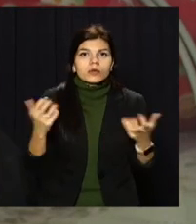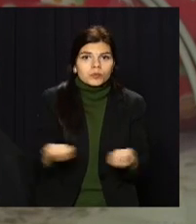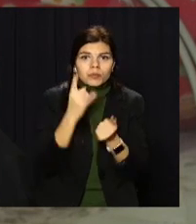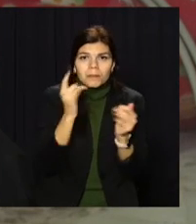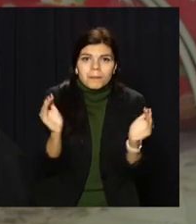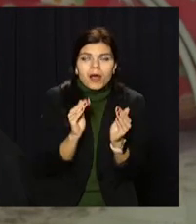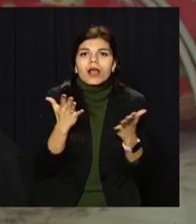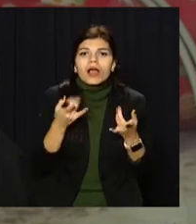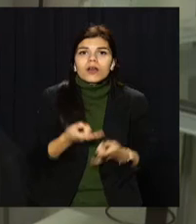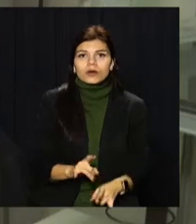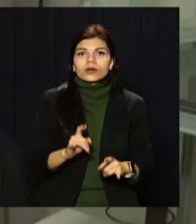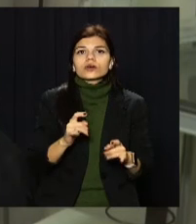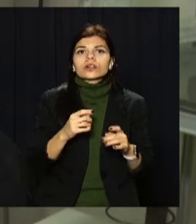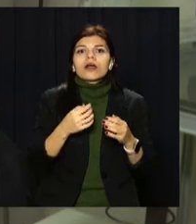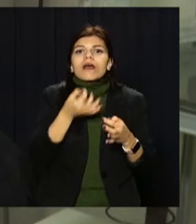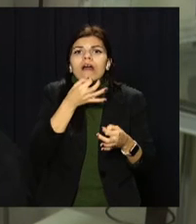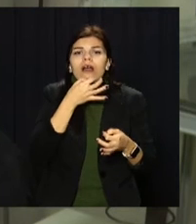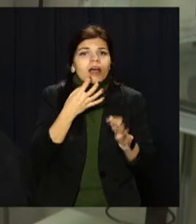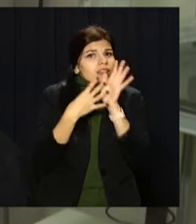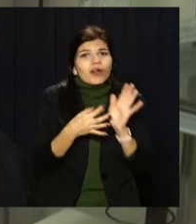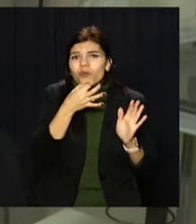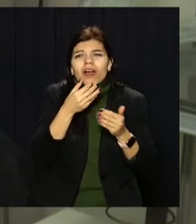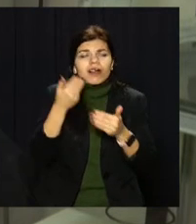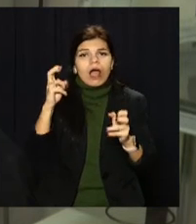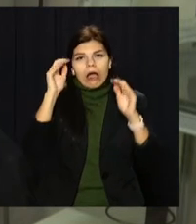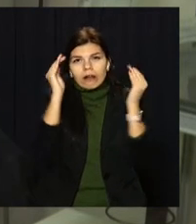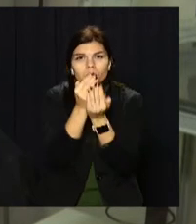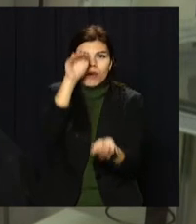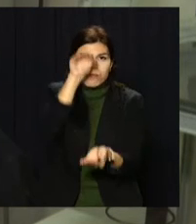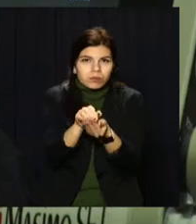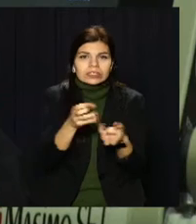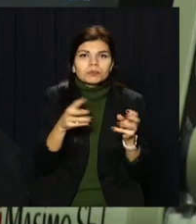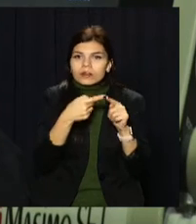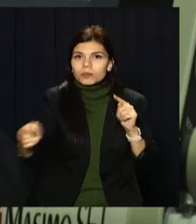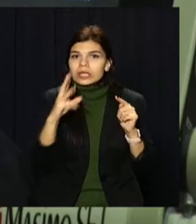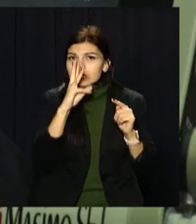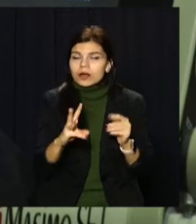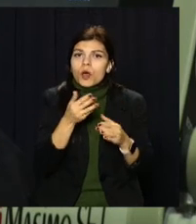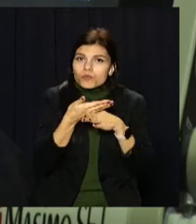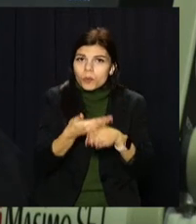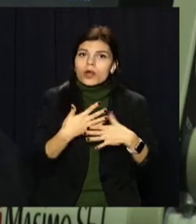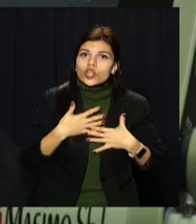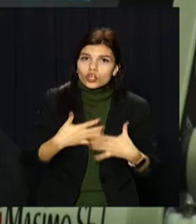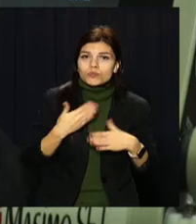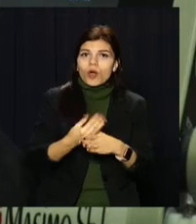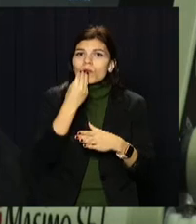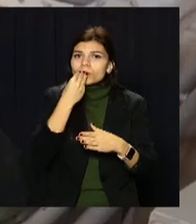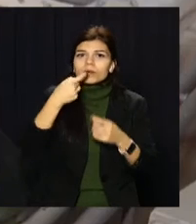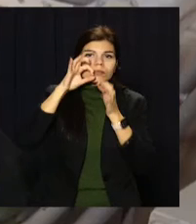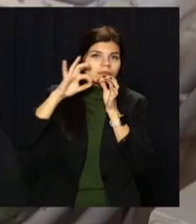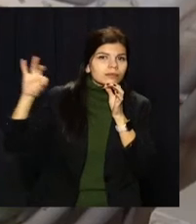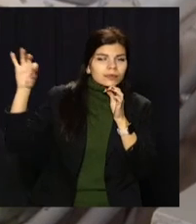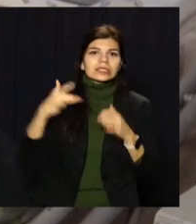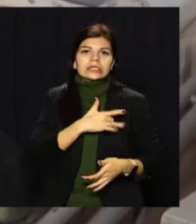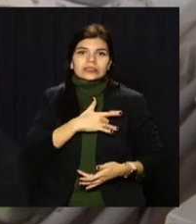немовлят, які з'явилися на світ передчасно. У реанімації їм протягом 3 місяців допомагають дихати, їсти, підтримують